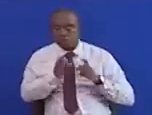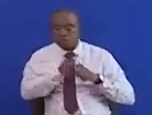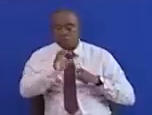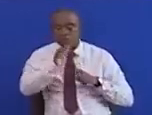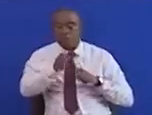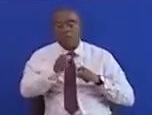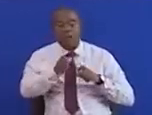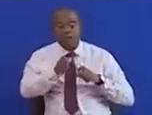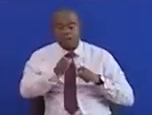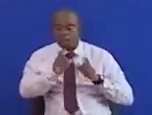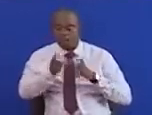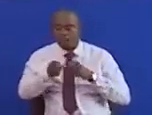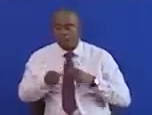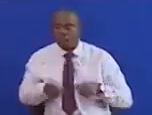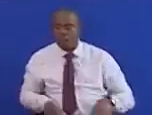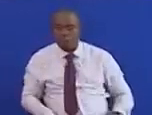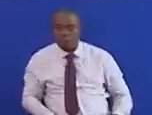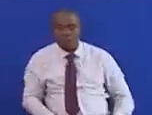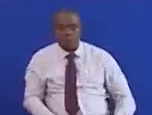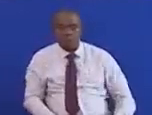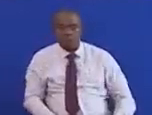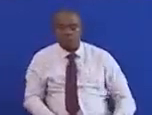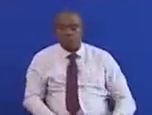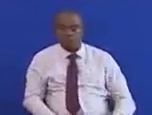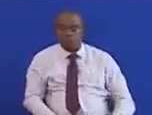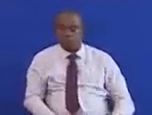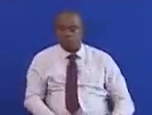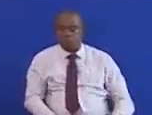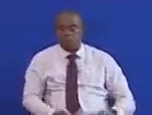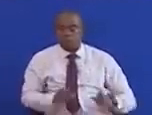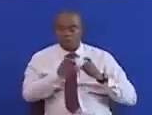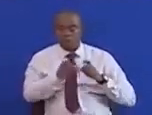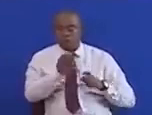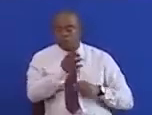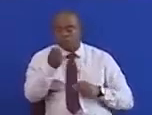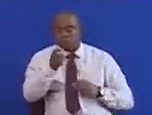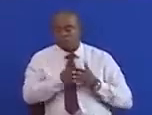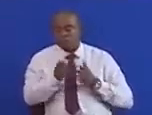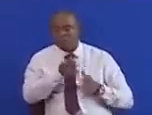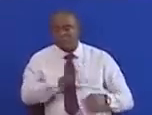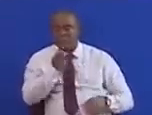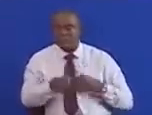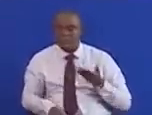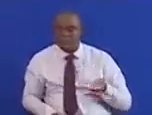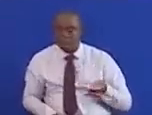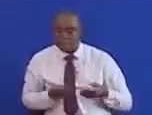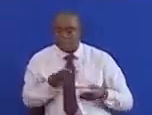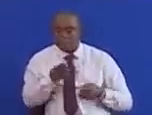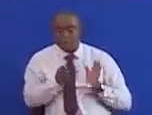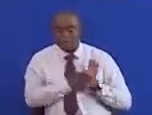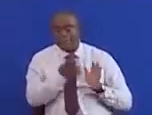ya kifungu. Katibu. Fungu 56, ofisi ya Rais TAMISEMI, bilioni 95 milioni.